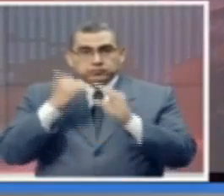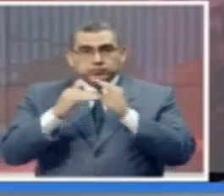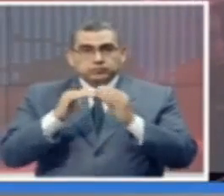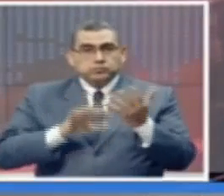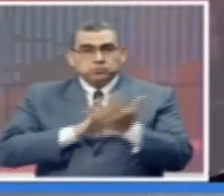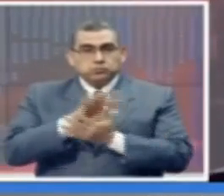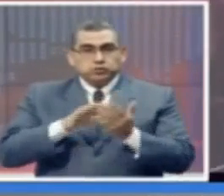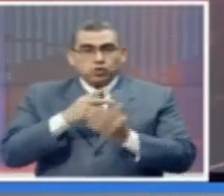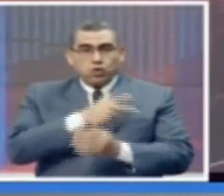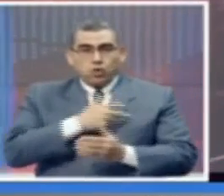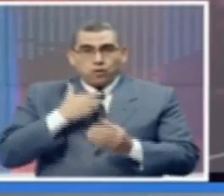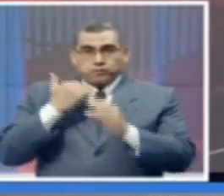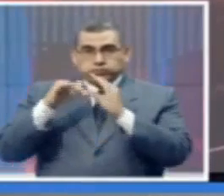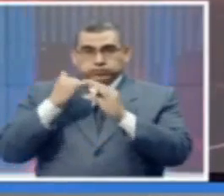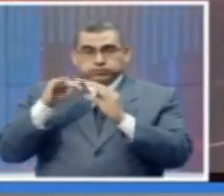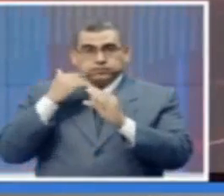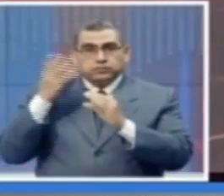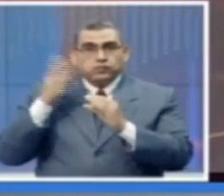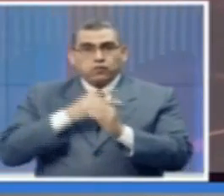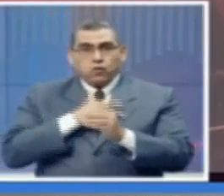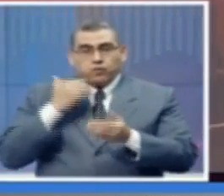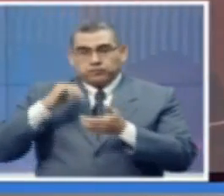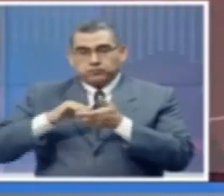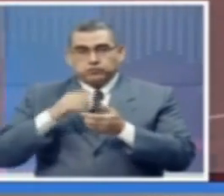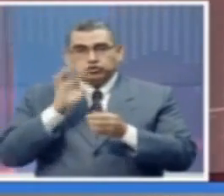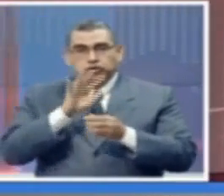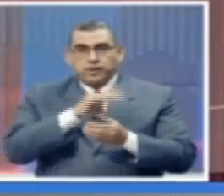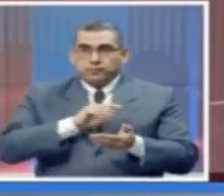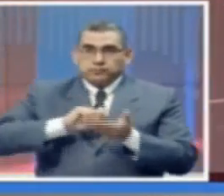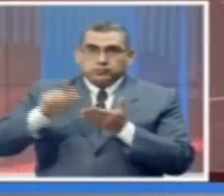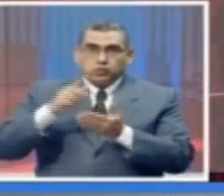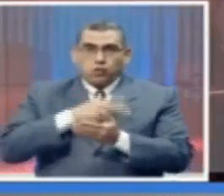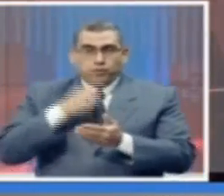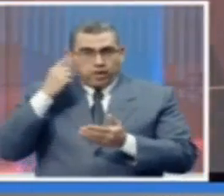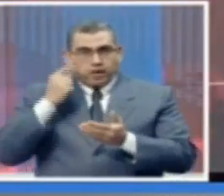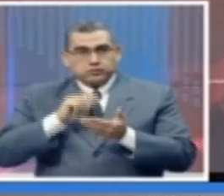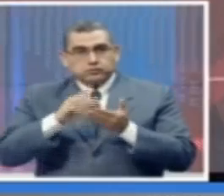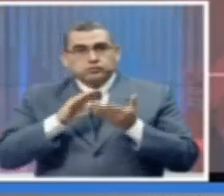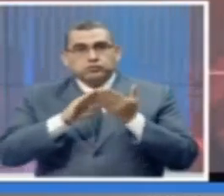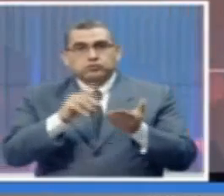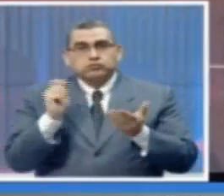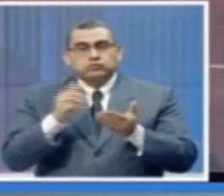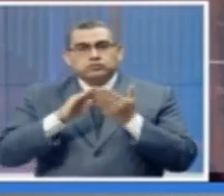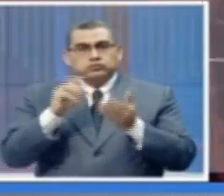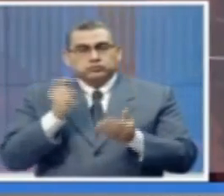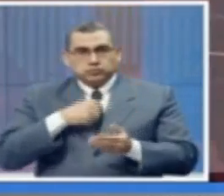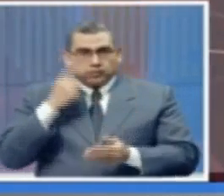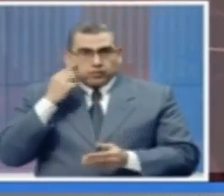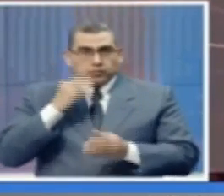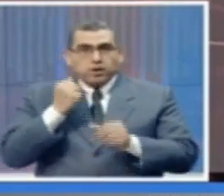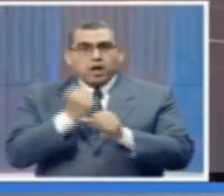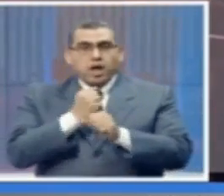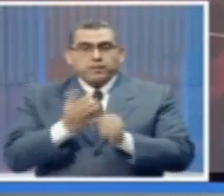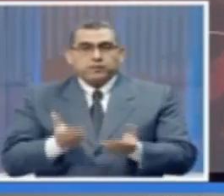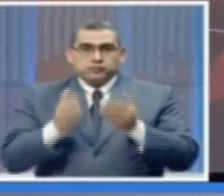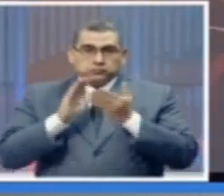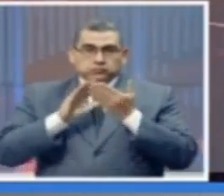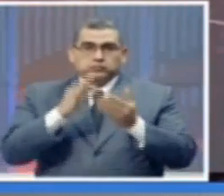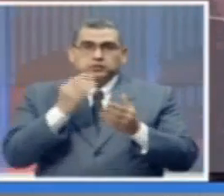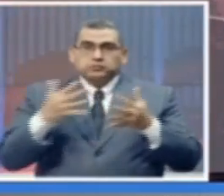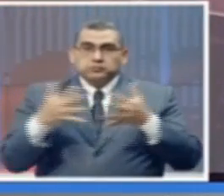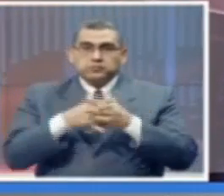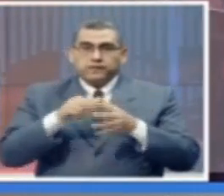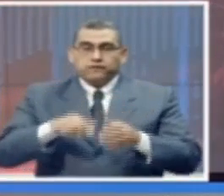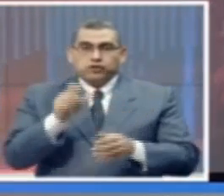الحكومية خلقت ترابطا بين الحكومة والمواطن، وشدد مدبولي على ضرورة أن يكون العمل بها على أعلى مستوى من حيث